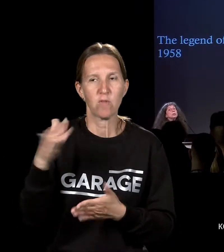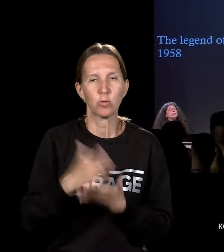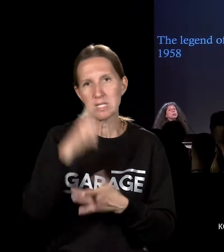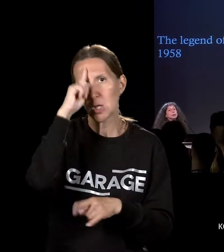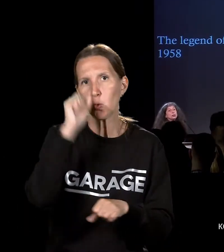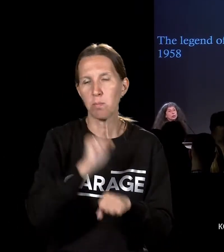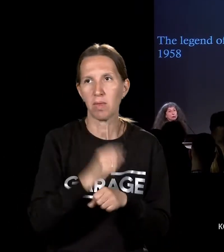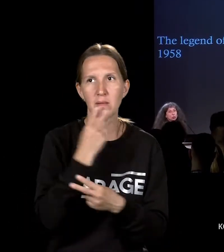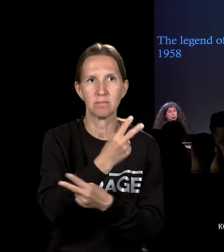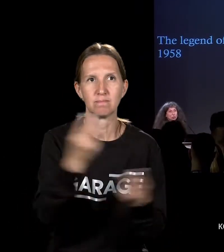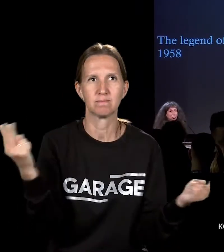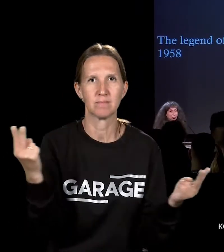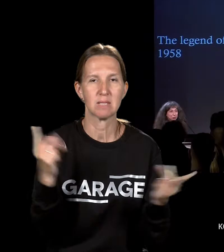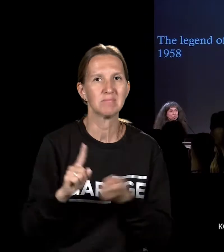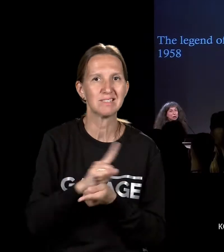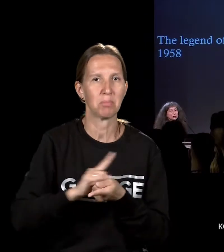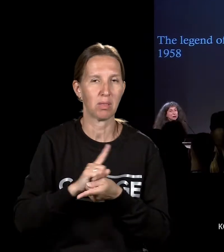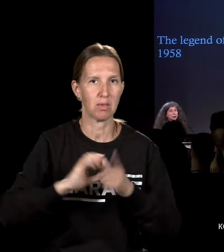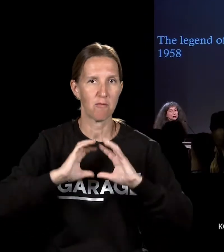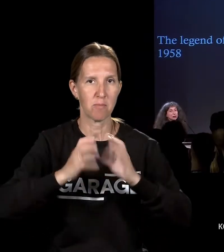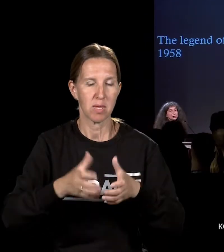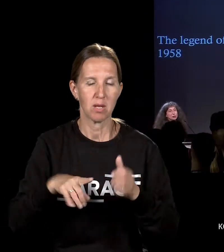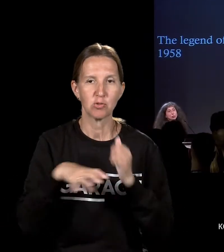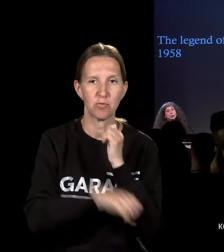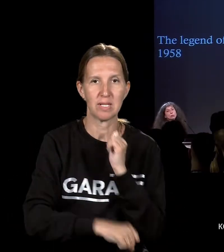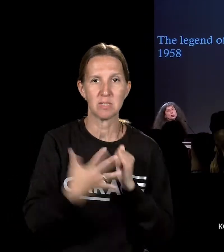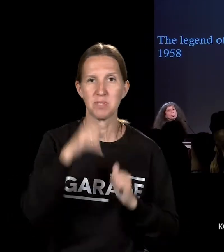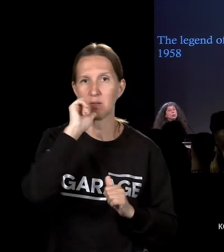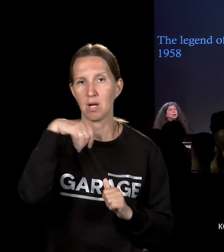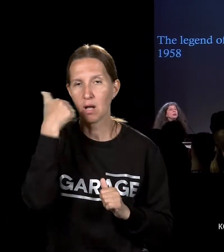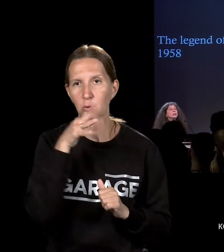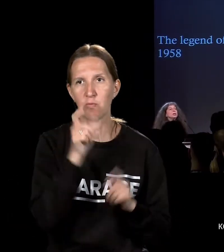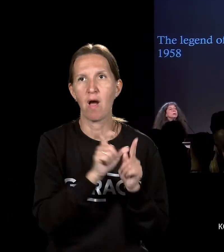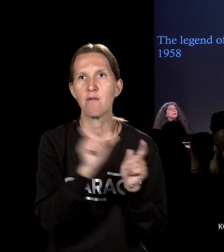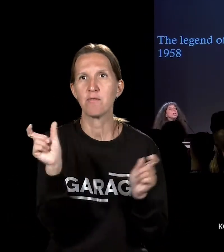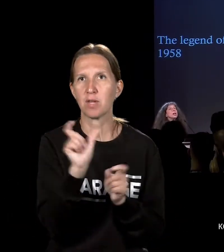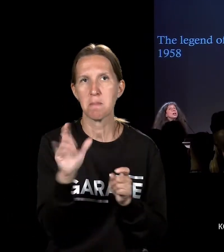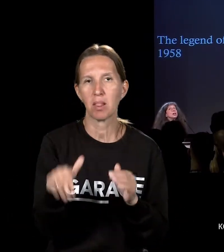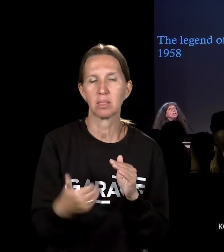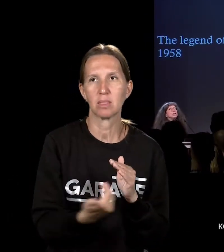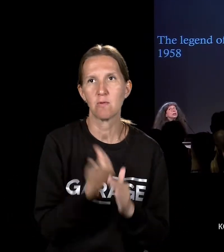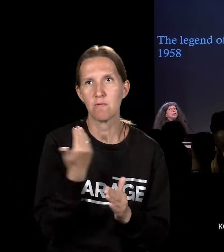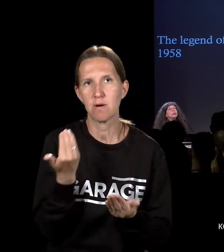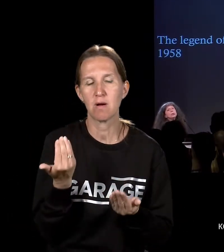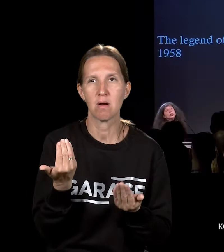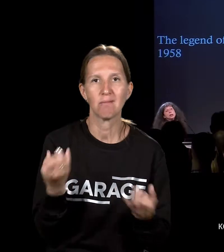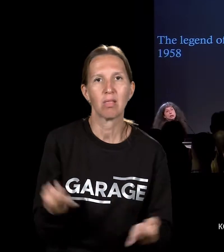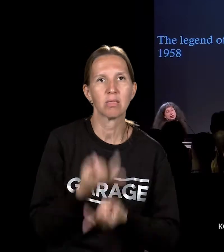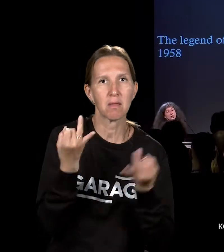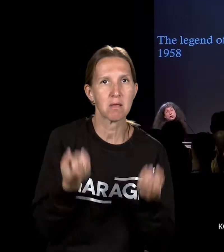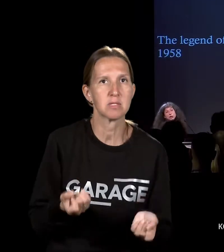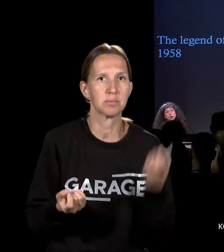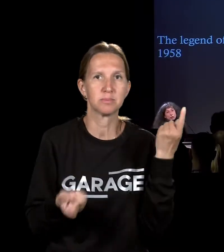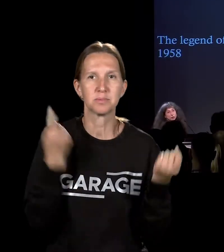рассматривает о том, что это конец 50-х годов, там время битников, время нового